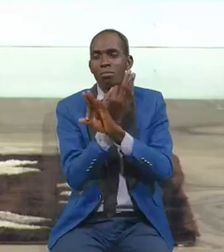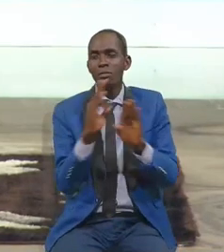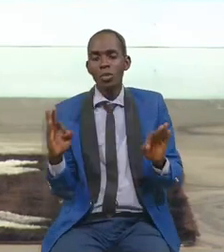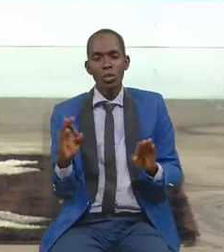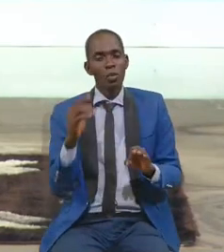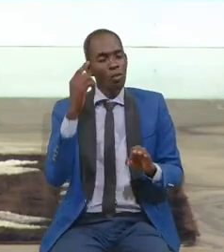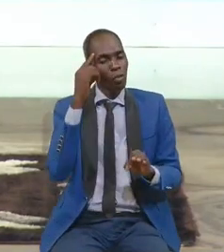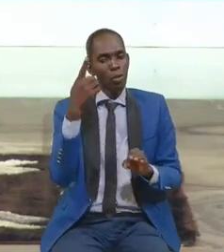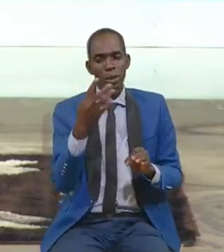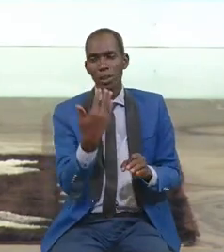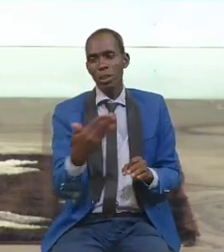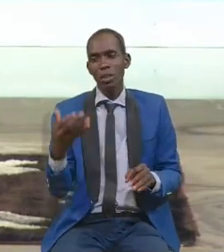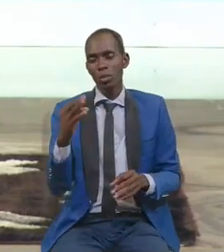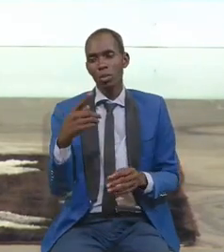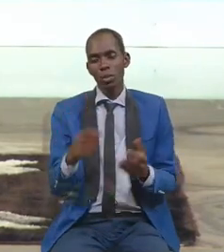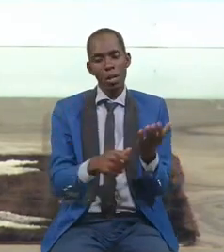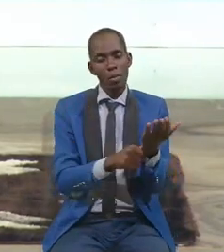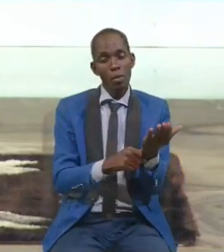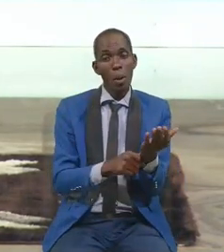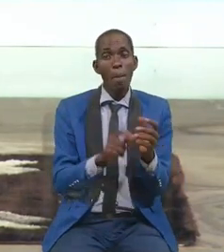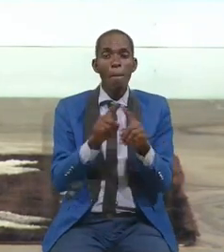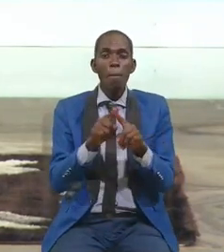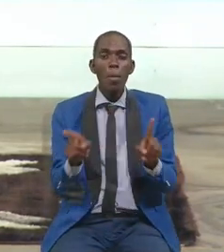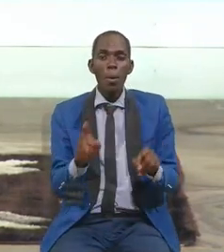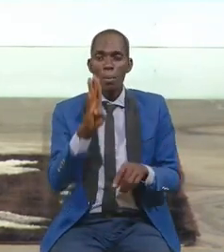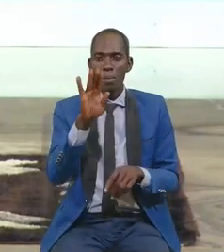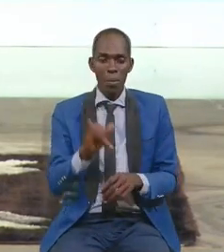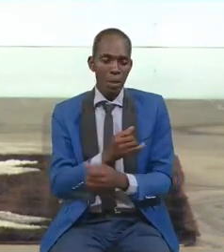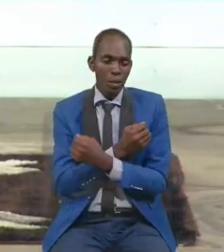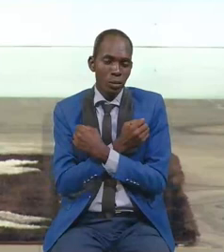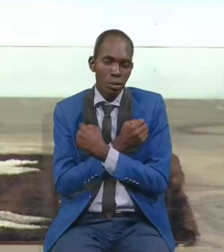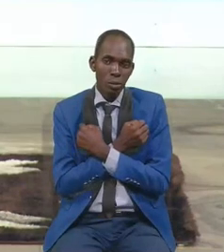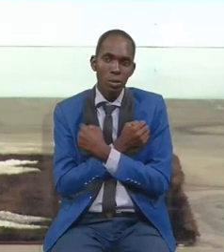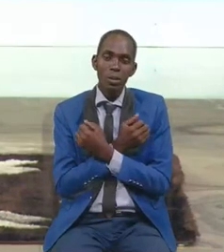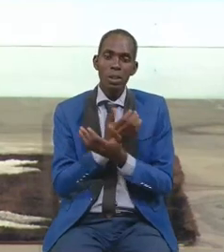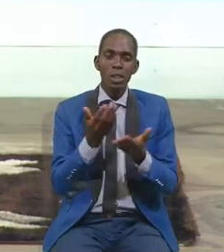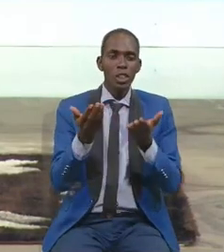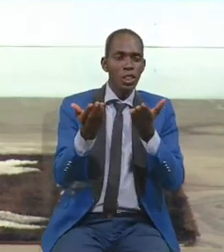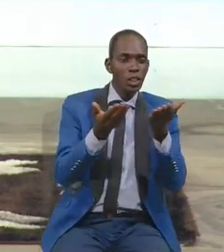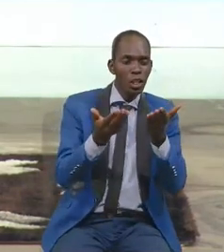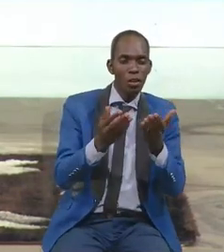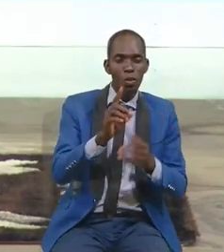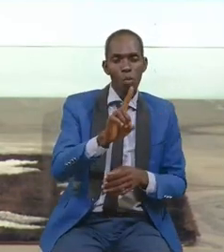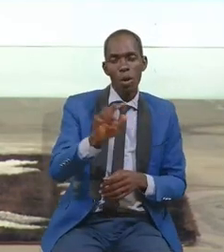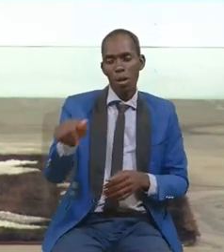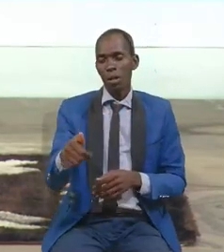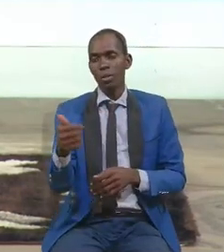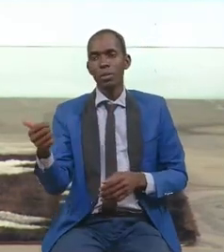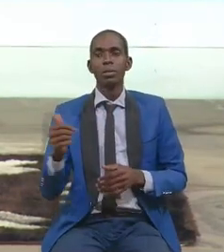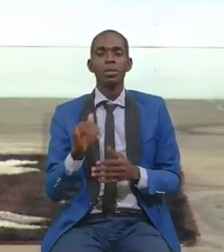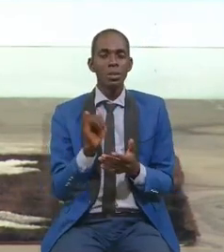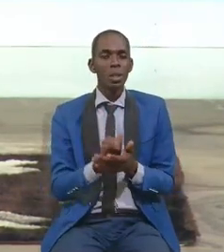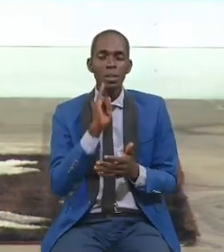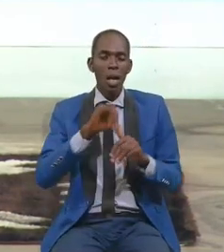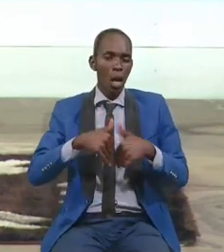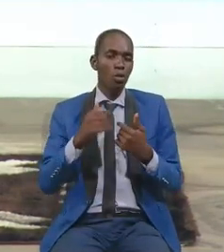chair. Mais rendez-vous par la charité serviteurs les uns les autres. C'est ainsi qu'on doit faire